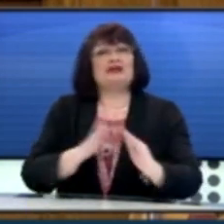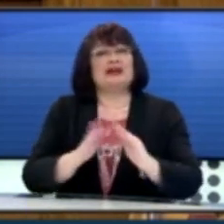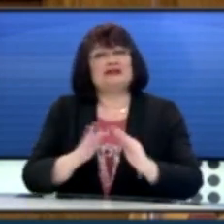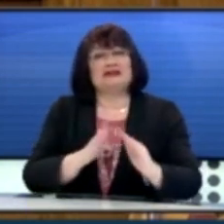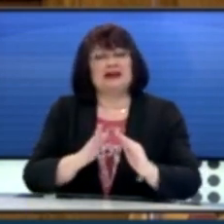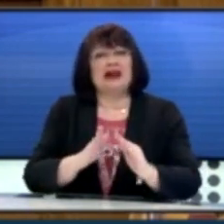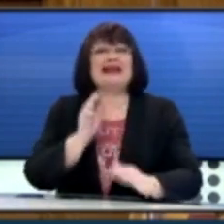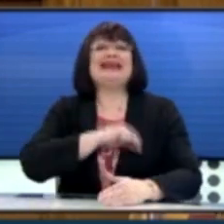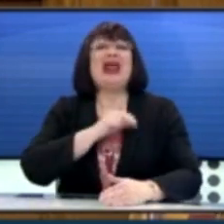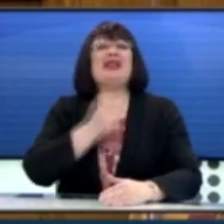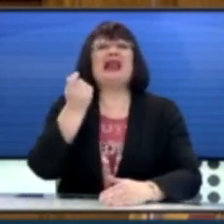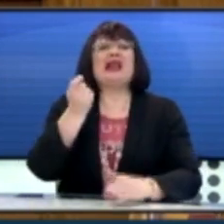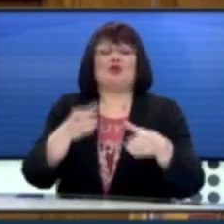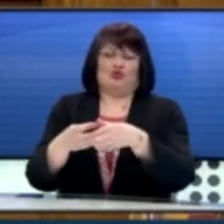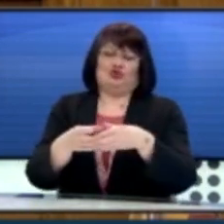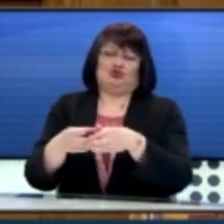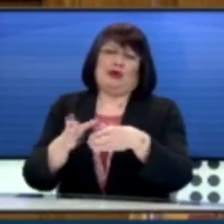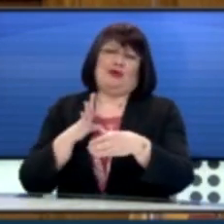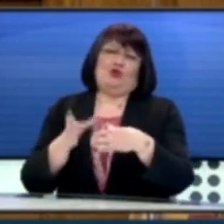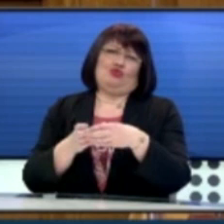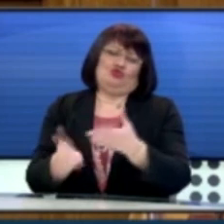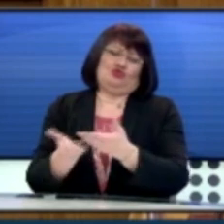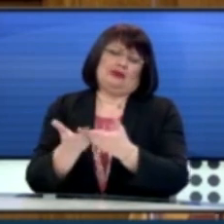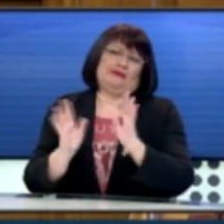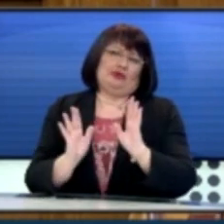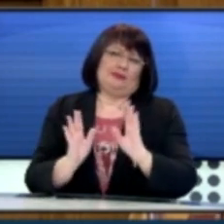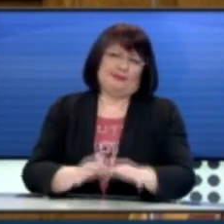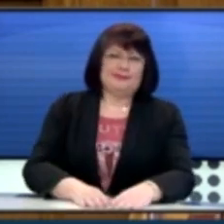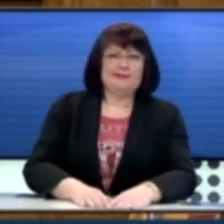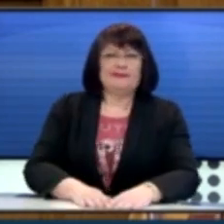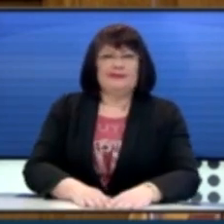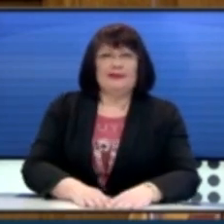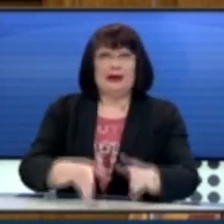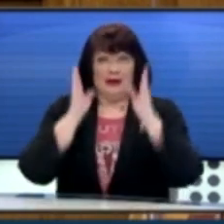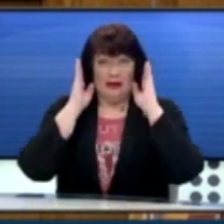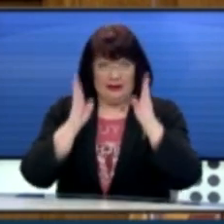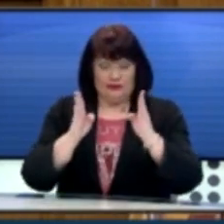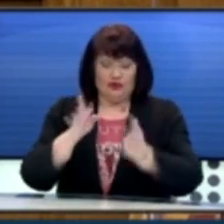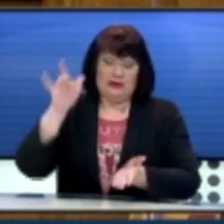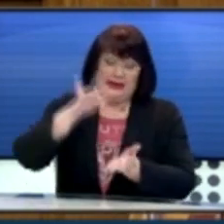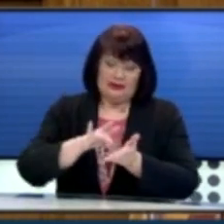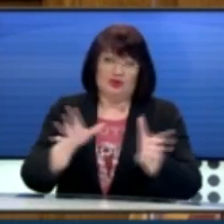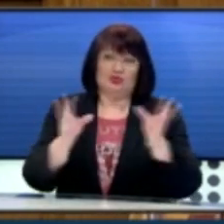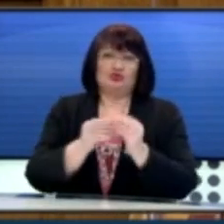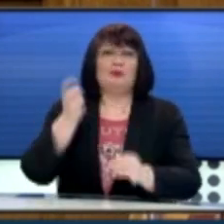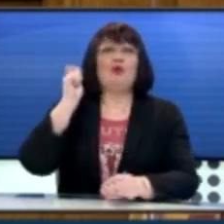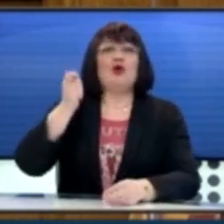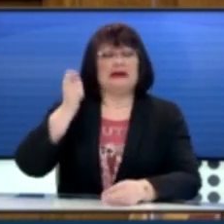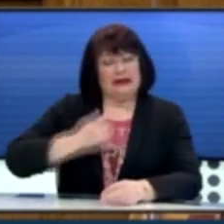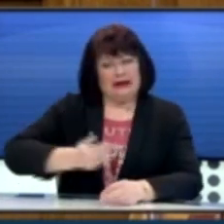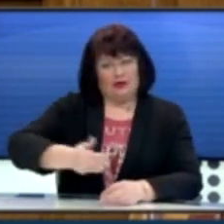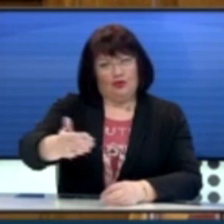θωράκιση των κερδών των ολίγων. Αυτό θα είναι και στο επίκεντρο της πολιτικής όλων σας την επόμενη